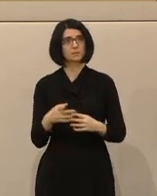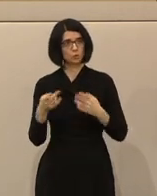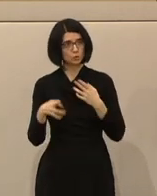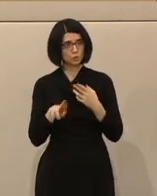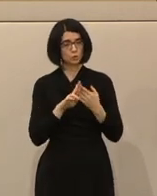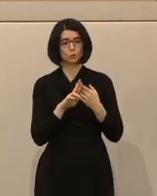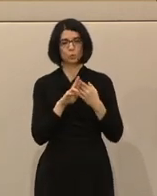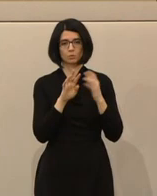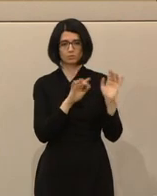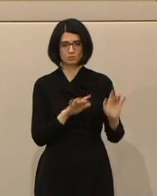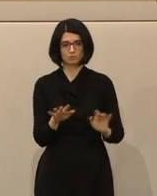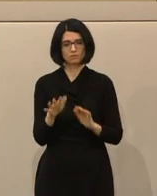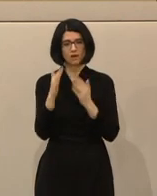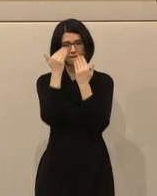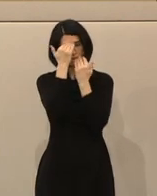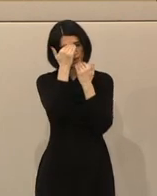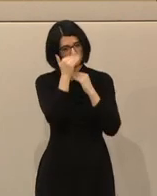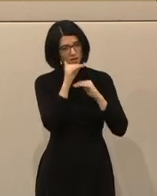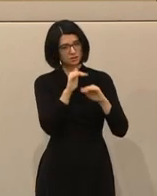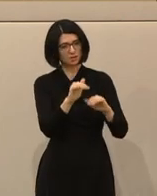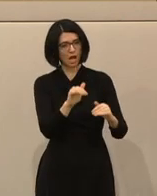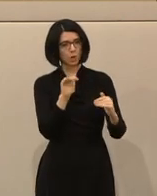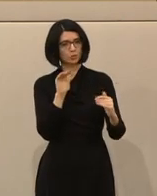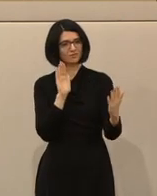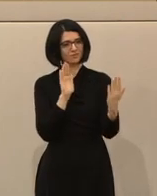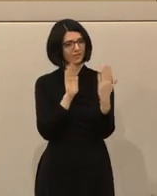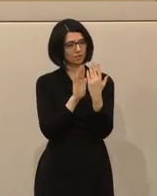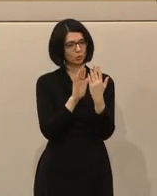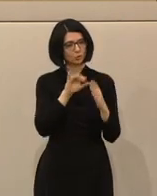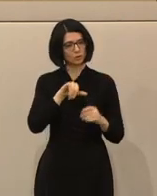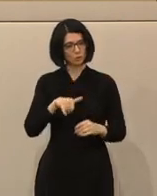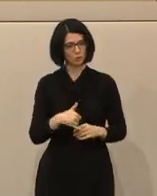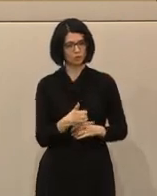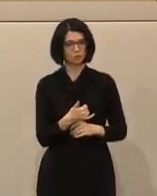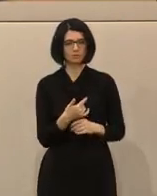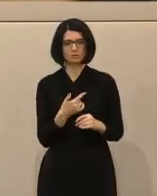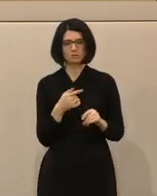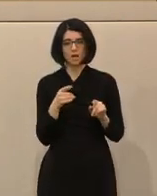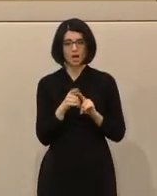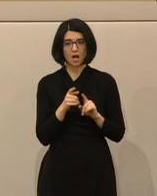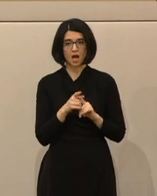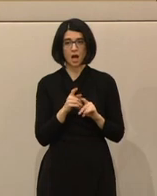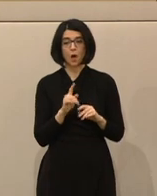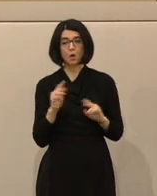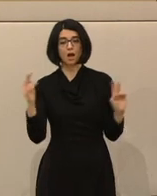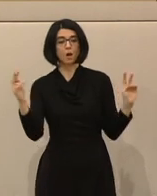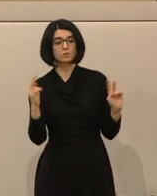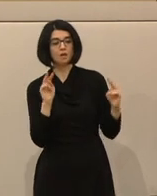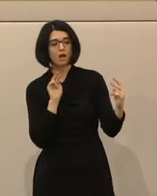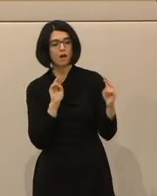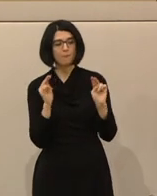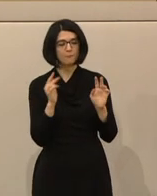ein Vertrauen in die Justiz auch nach dem äußeren Anschein gerechtfertigt